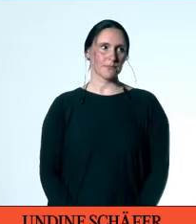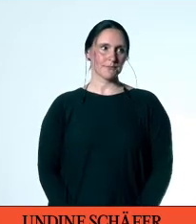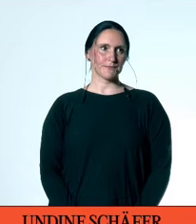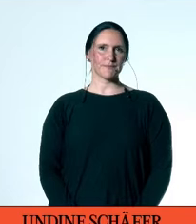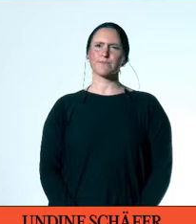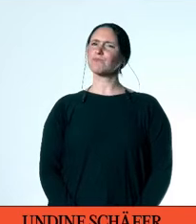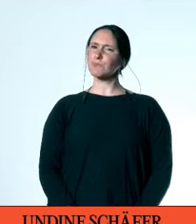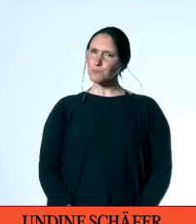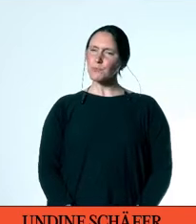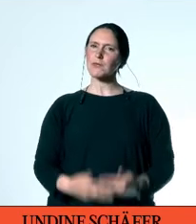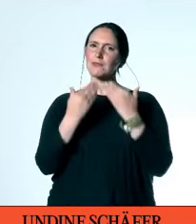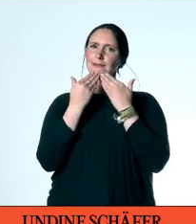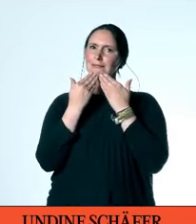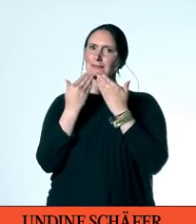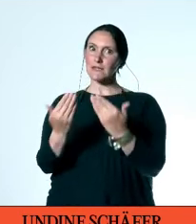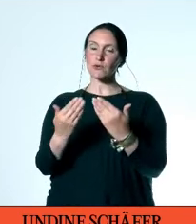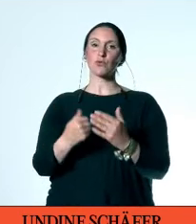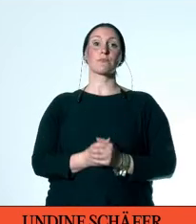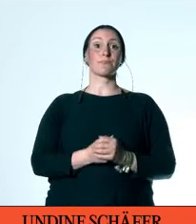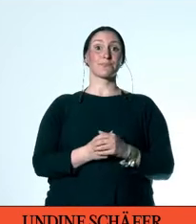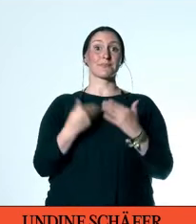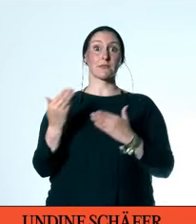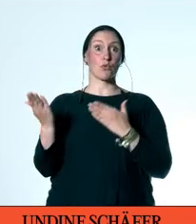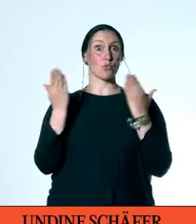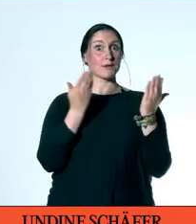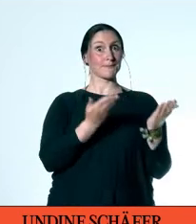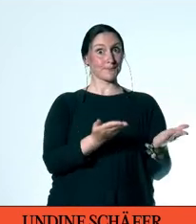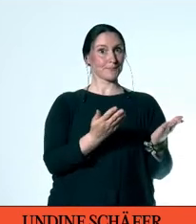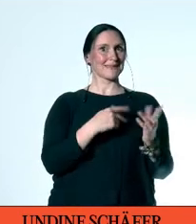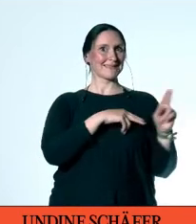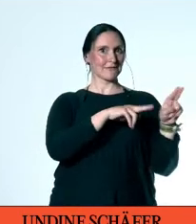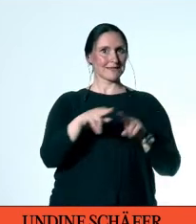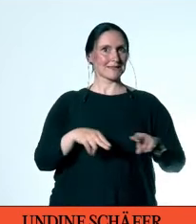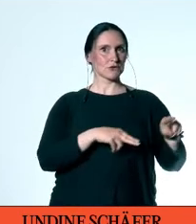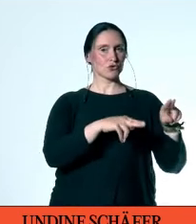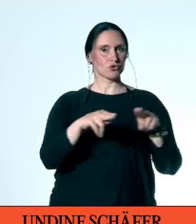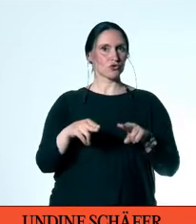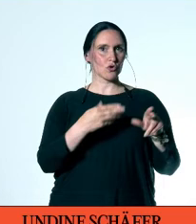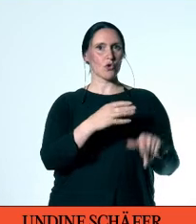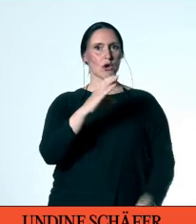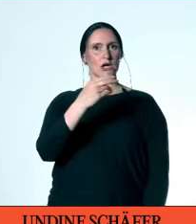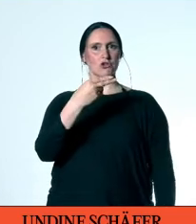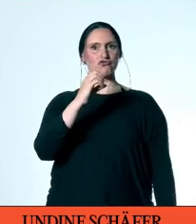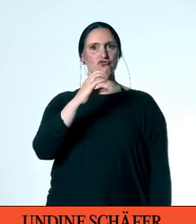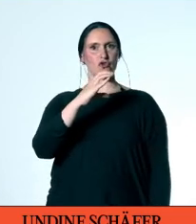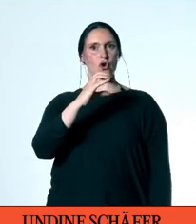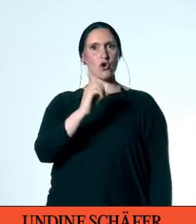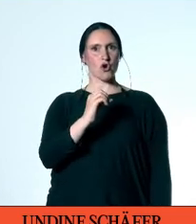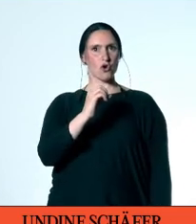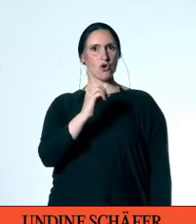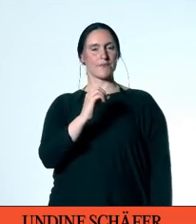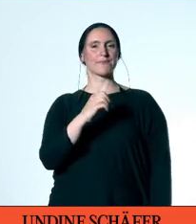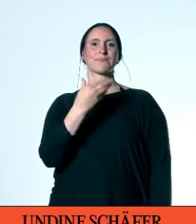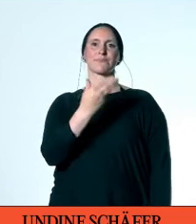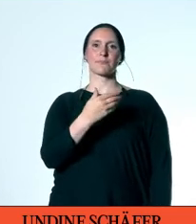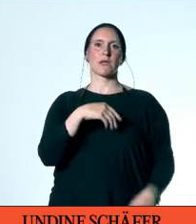Thank you. Now we will watch another video from Mareya. This is called Chocó Jungle Project. Jetzt schauen wir noch einmal ein Video